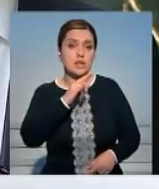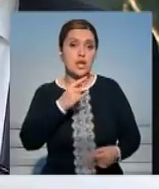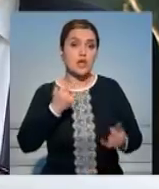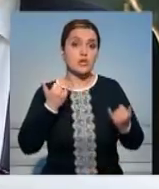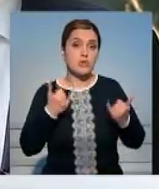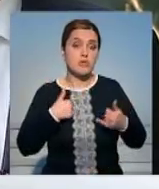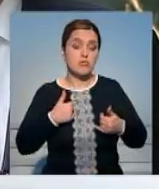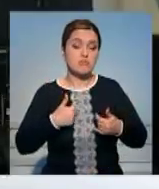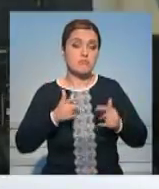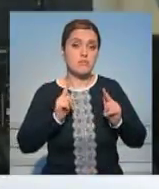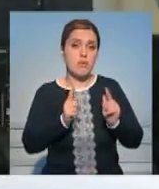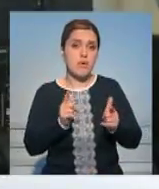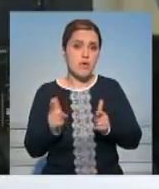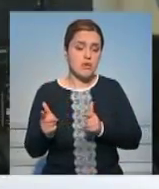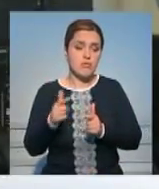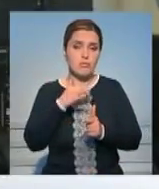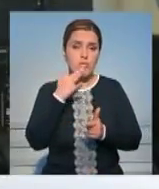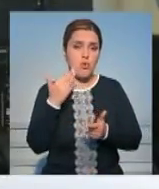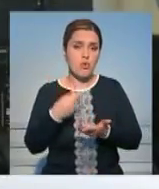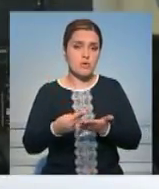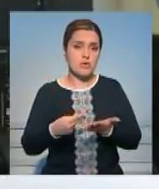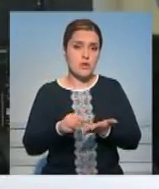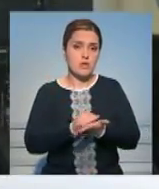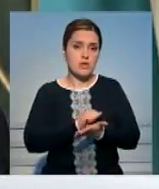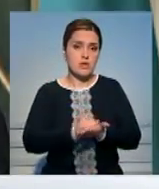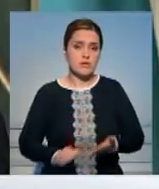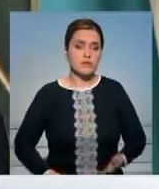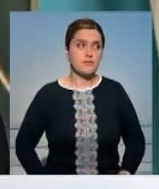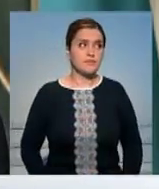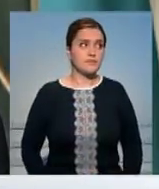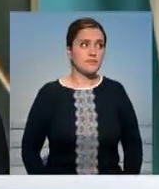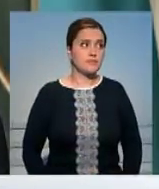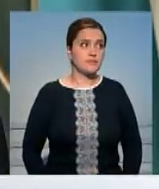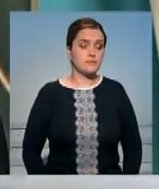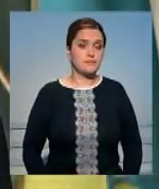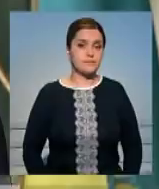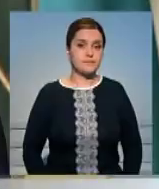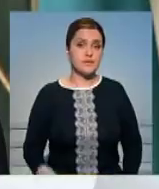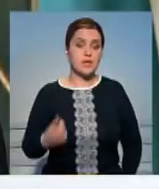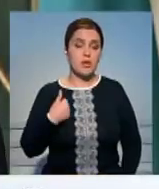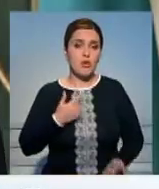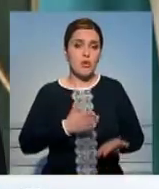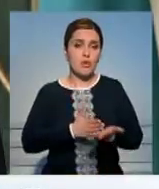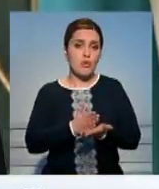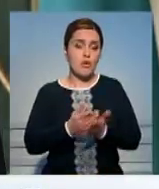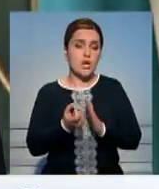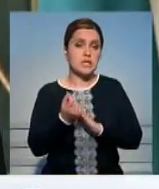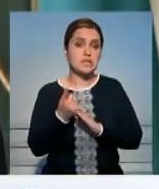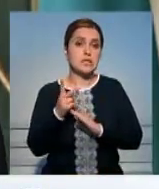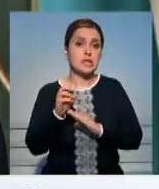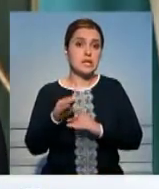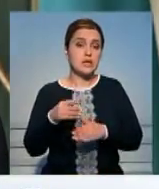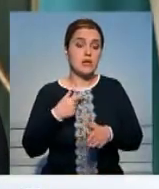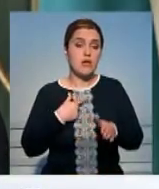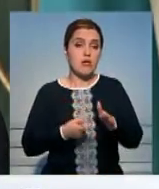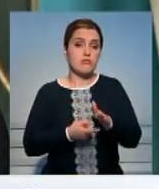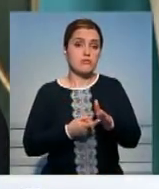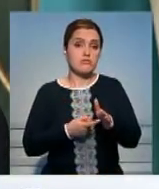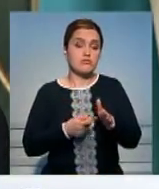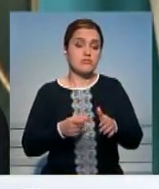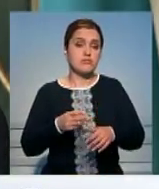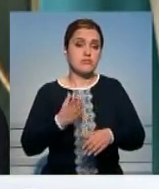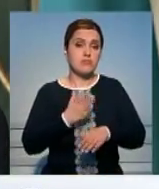нынешнему соглашению мы эти вопросы также и сняли. Почти 11 лет работы Следственного комитета мы установили не формальные,